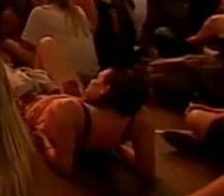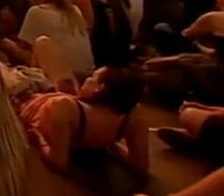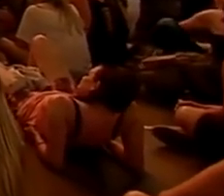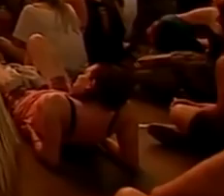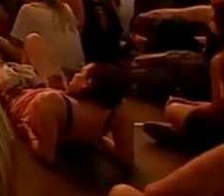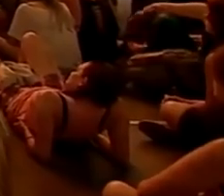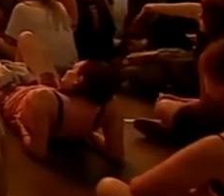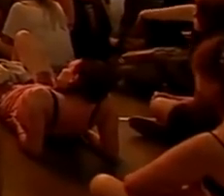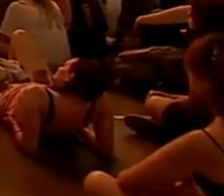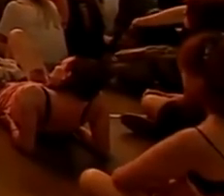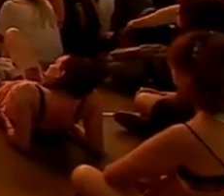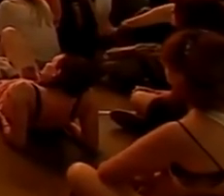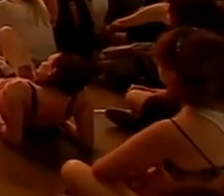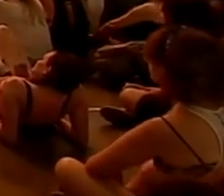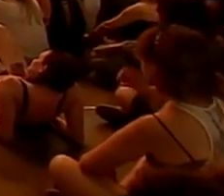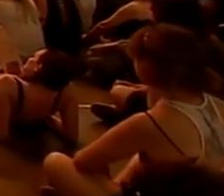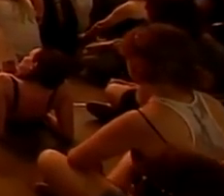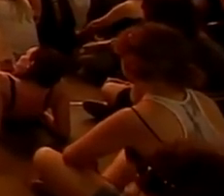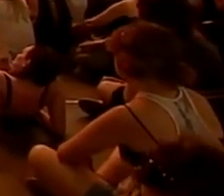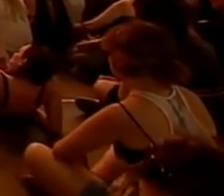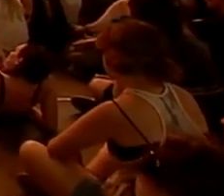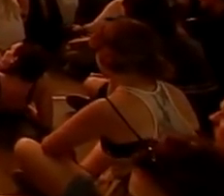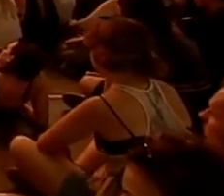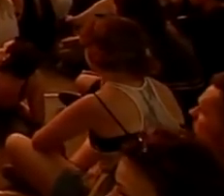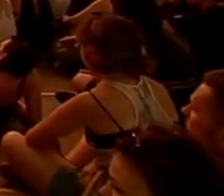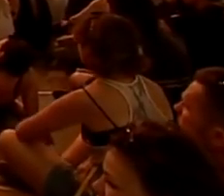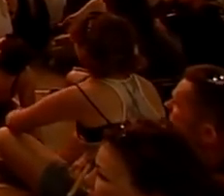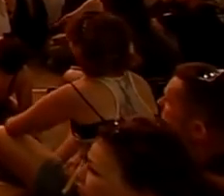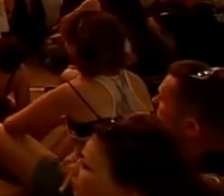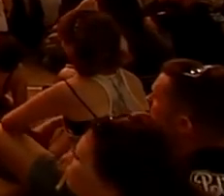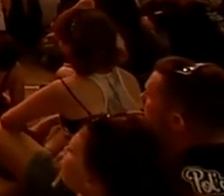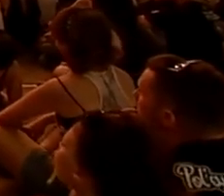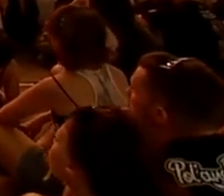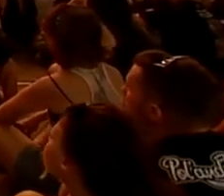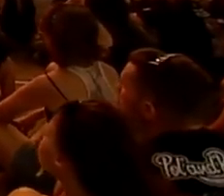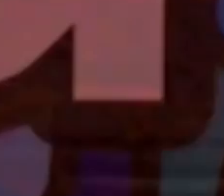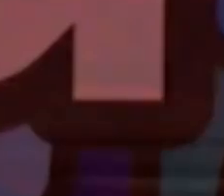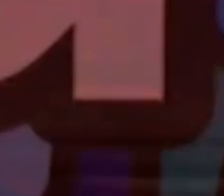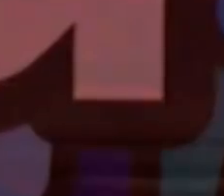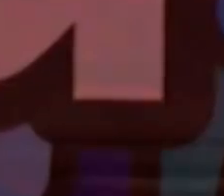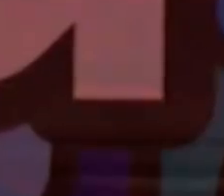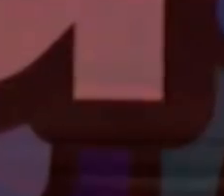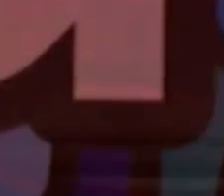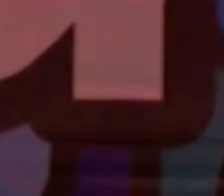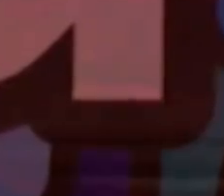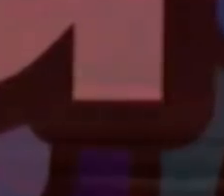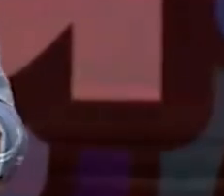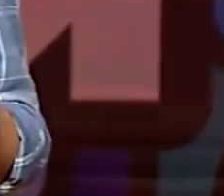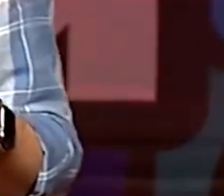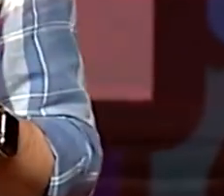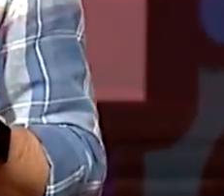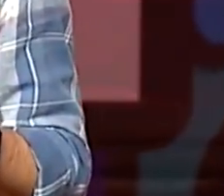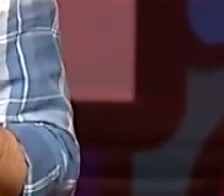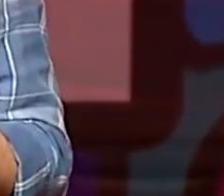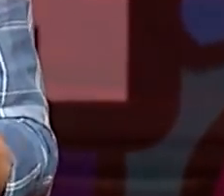robią tylko dla siebie tego, ale starają się ten świat pokazywać wam, tym, którzy ich obserwują na Instagramach, Facebookach, YouTubach, wszędzie. Za chwilę tutaj